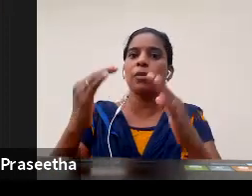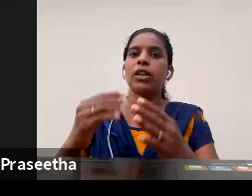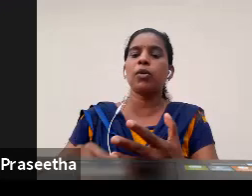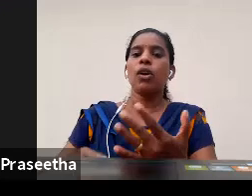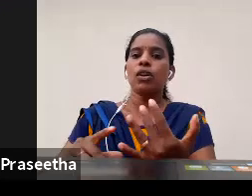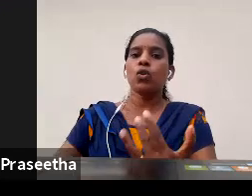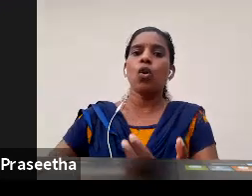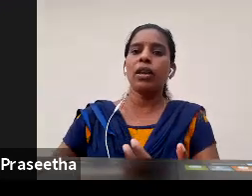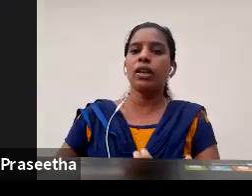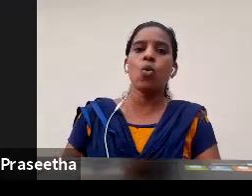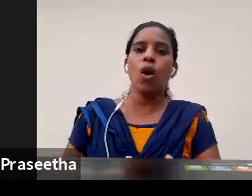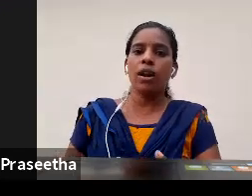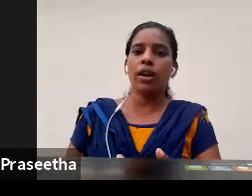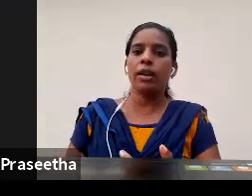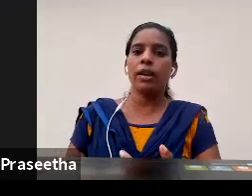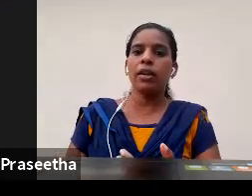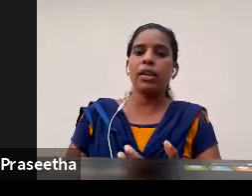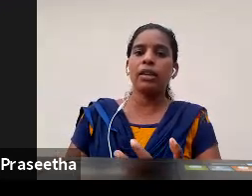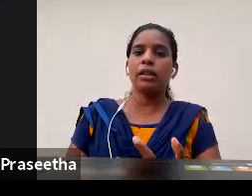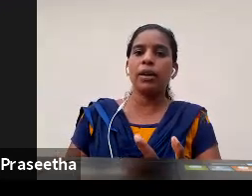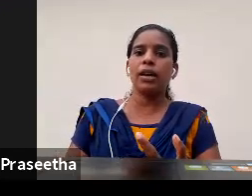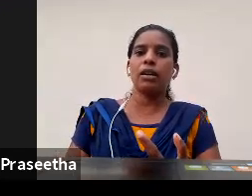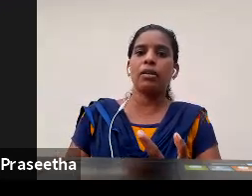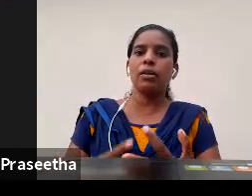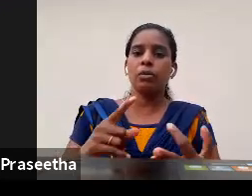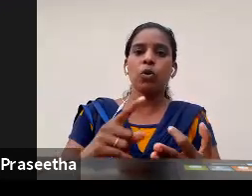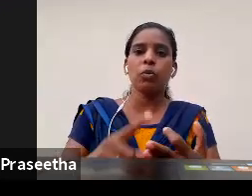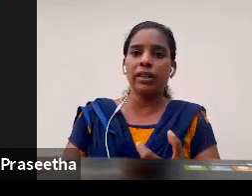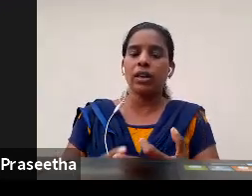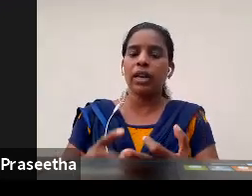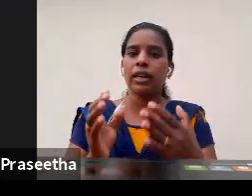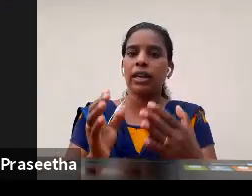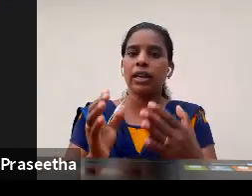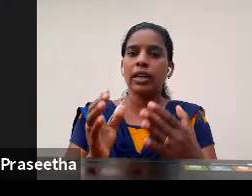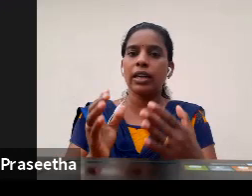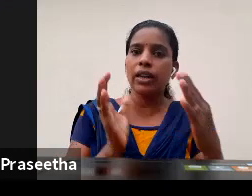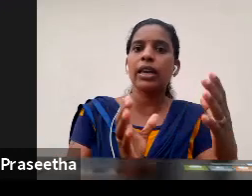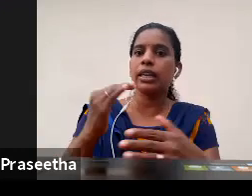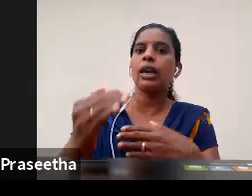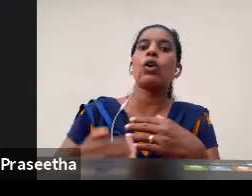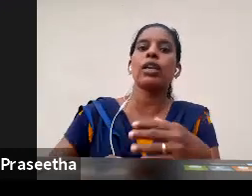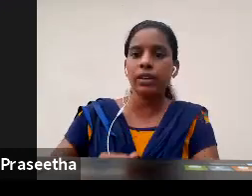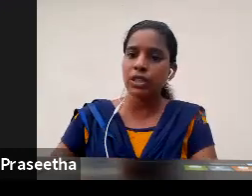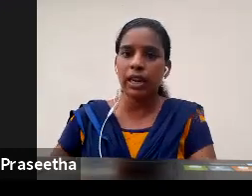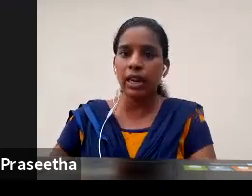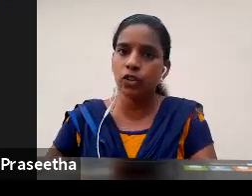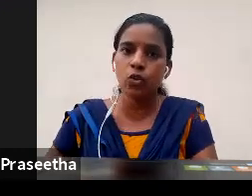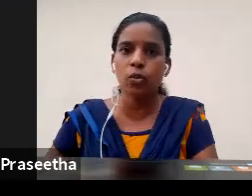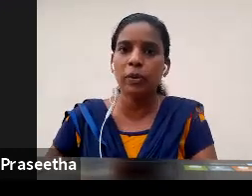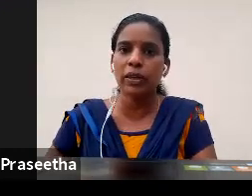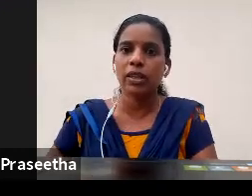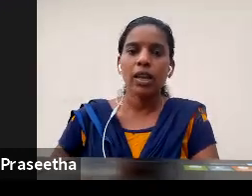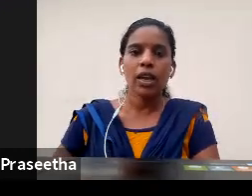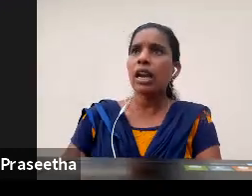ആ കമ്മ്യൂണിറ്റി. ഇപ്പൊ സോമില്, ക്വാറി, മറ്റേ എന്താ പറയാ ബുക്ക് മേക്കേഴ്സ് ഒക്കെ ഉണ്ട, അവിടെയൊക്കെയാണ് ഈ ഓൾട്ടർനേറ്റീവ് സൈൻ